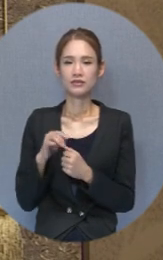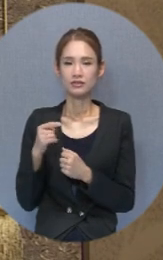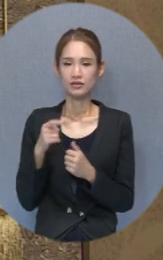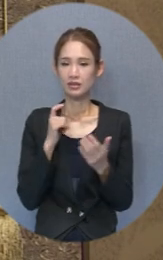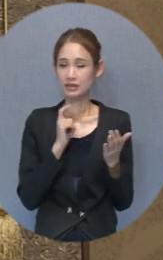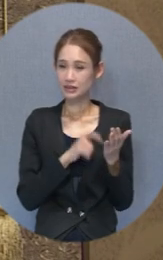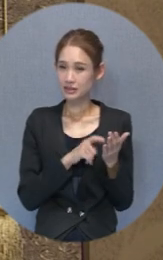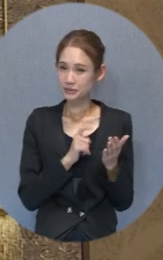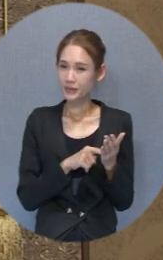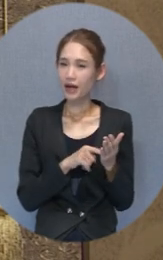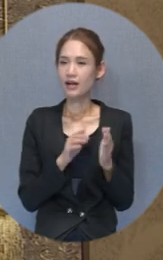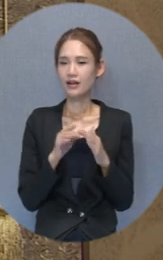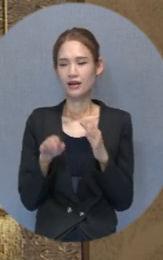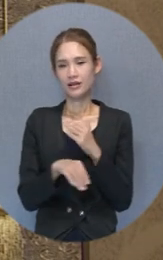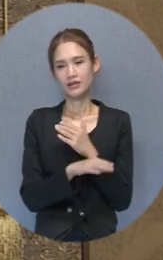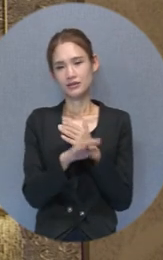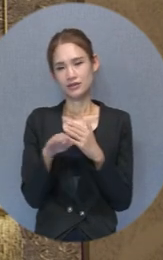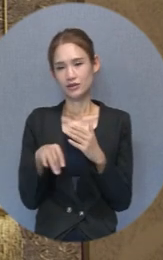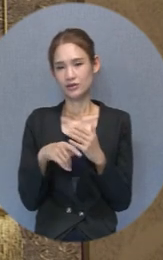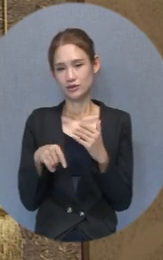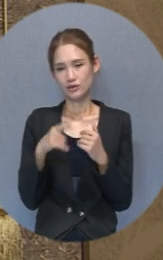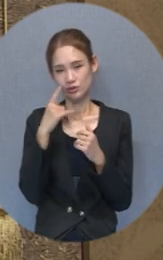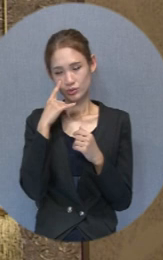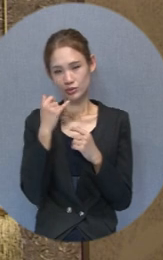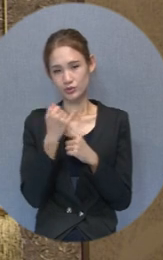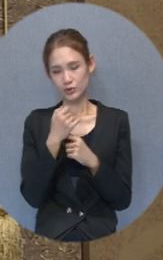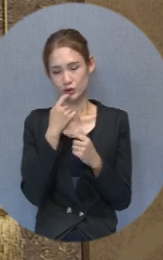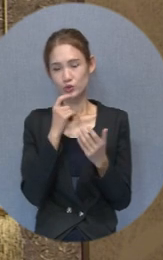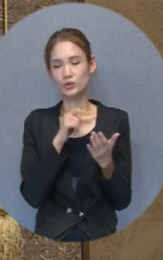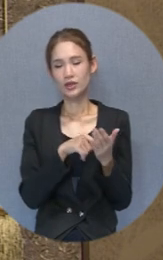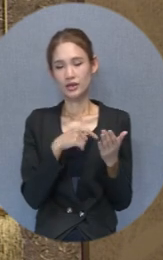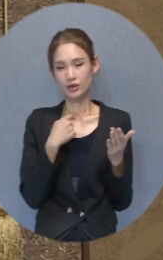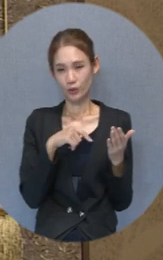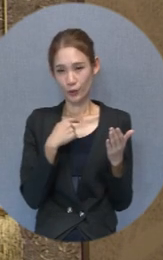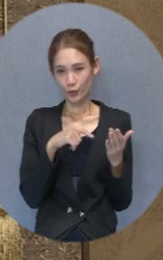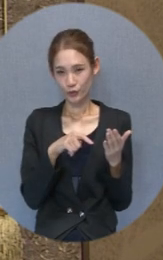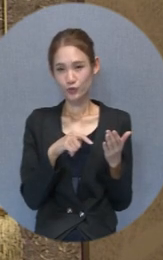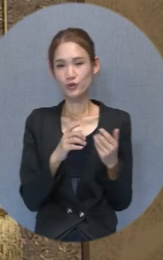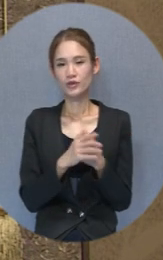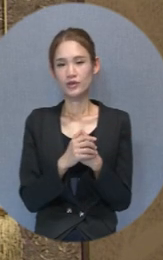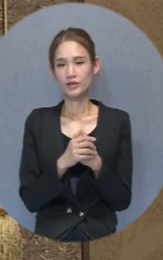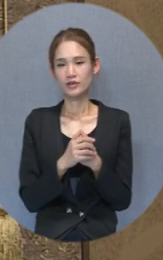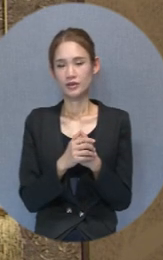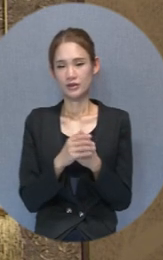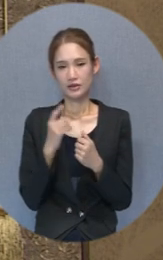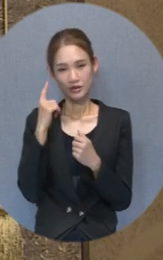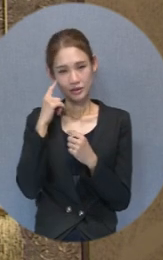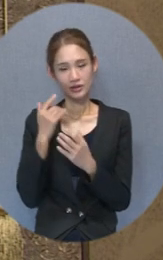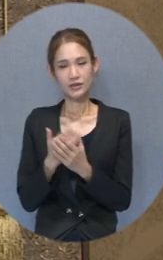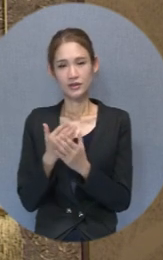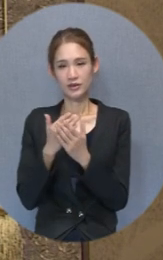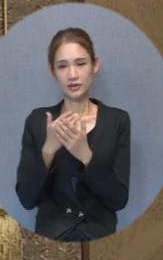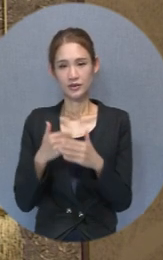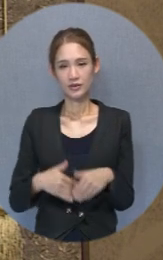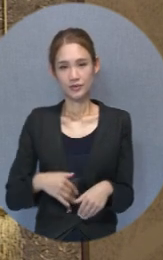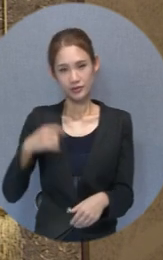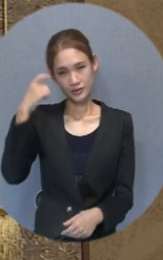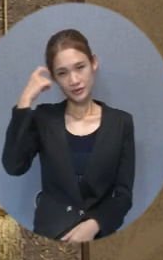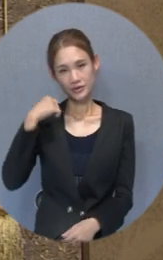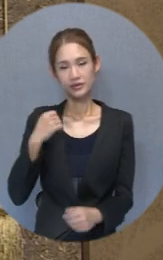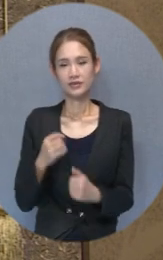급하게 가정에서 아이 부모님이 쉽게 교육할 수 있는 교구제를 개발해야 되는 필요성을 느끼게 되었죠.